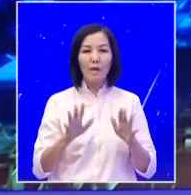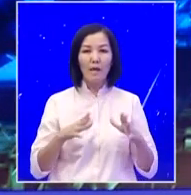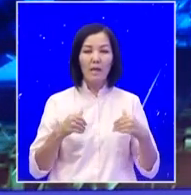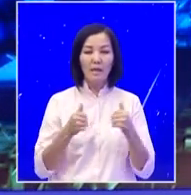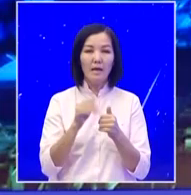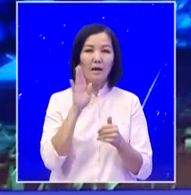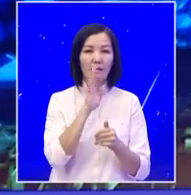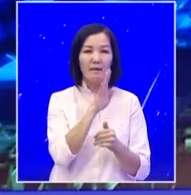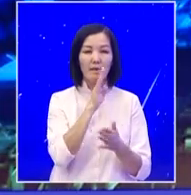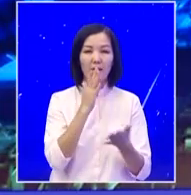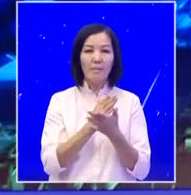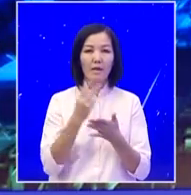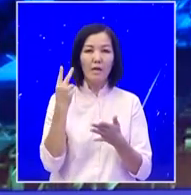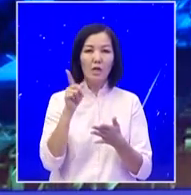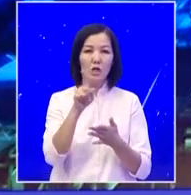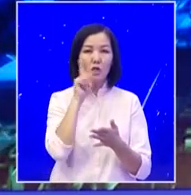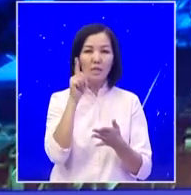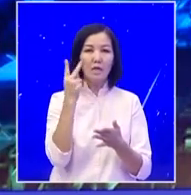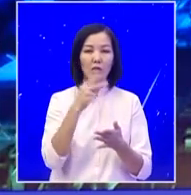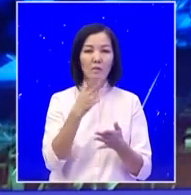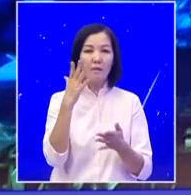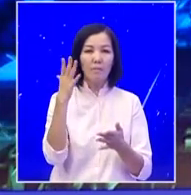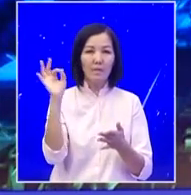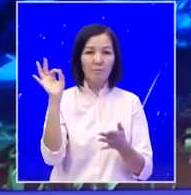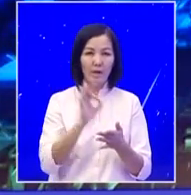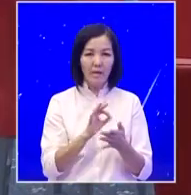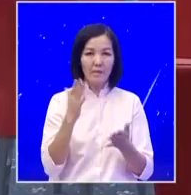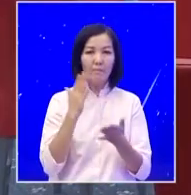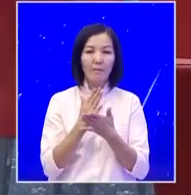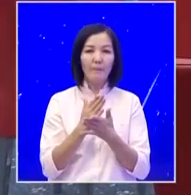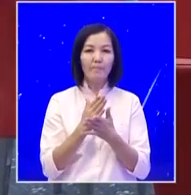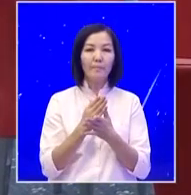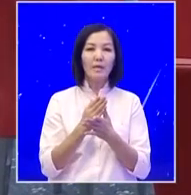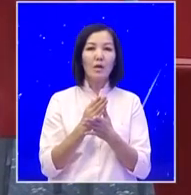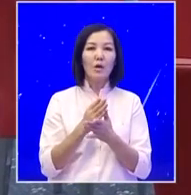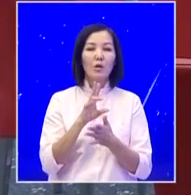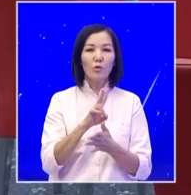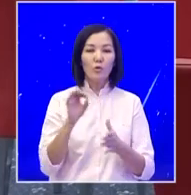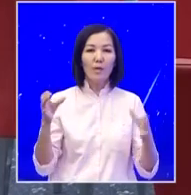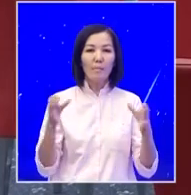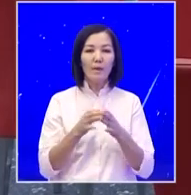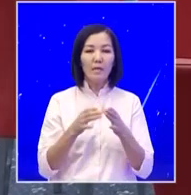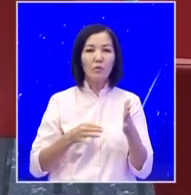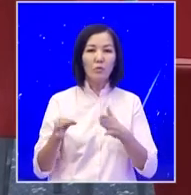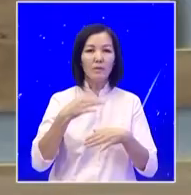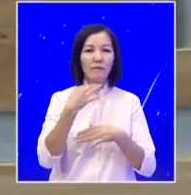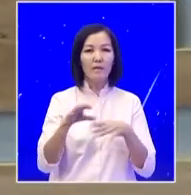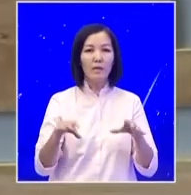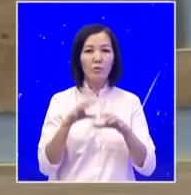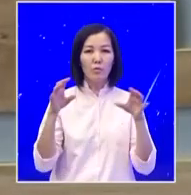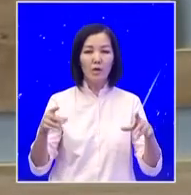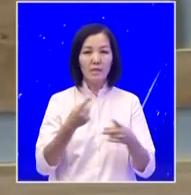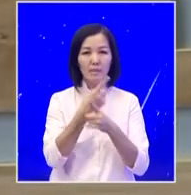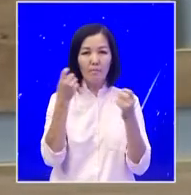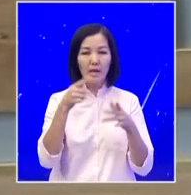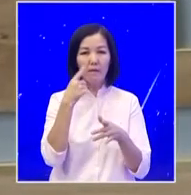үлесі 25%. Бұл туралы бүгін журналистермен өткен брифингте Нұр Отан партиясы облыстық филиалының төрағасы мәлімдеді. Айтуынша,